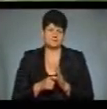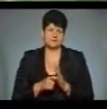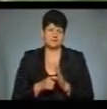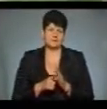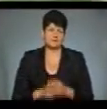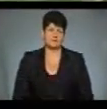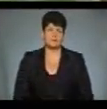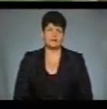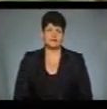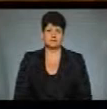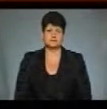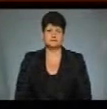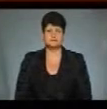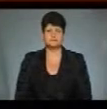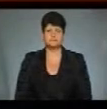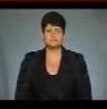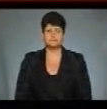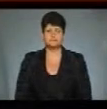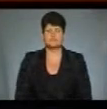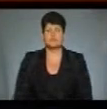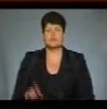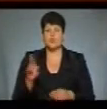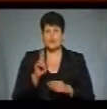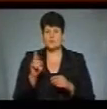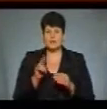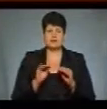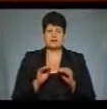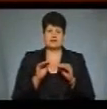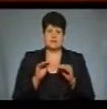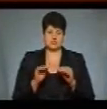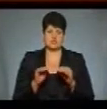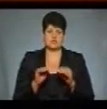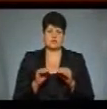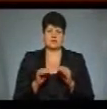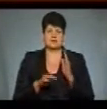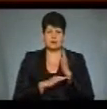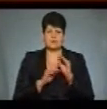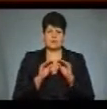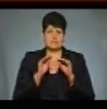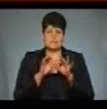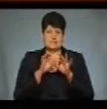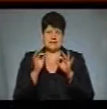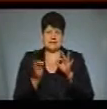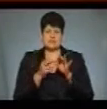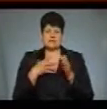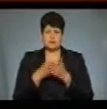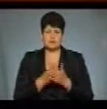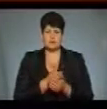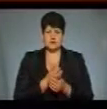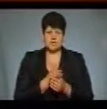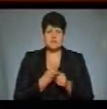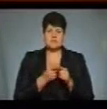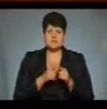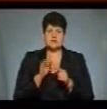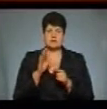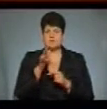Ярошенко, Юрій Багрій, новини. У п'ятницю на висадженні сакури випускники почеплять стрічки зі своїми бажаннями. Це відбудеться